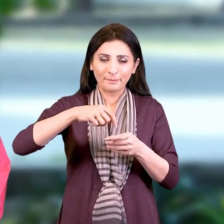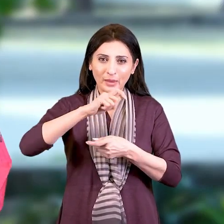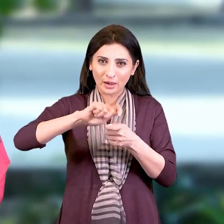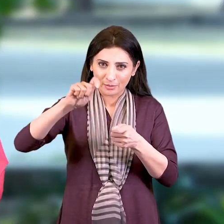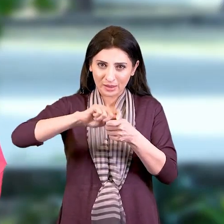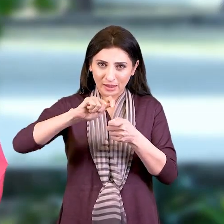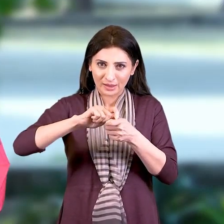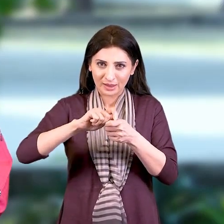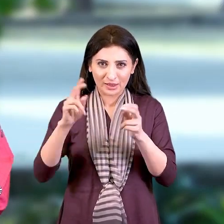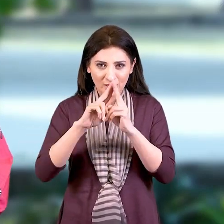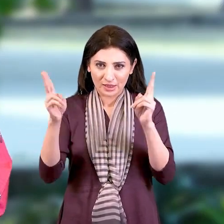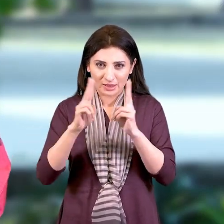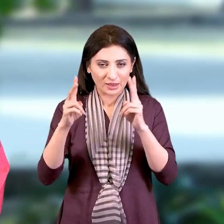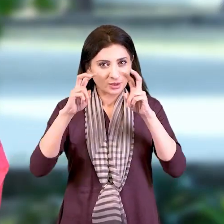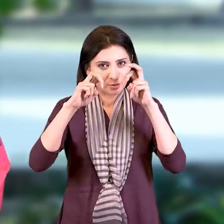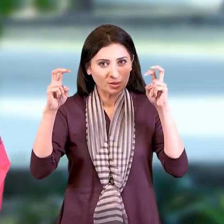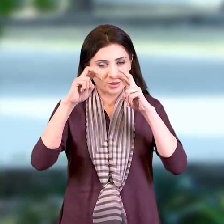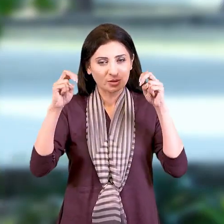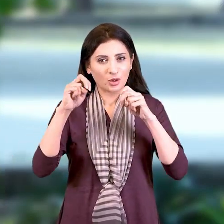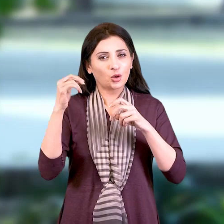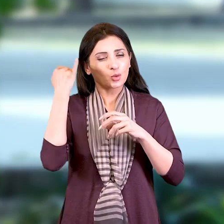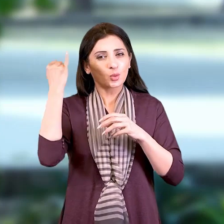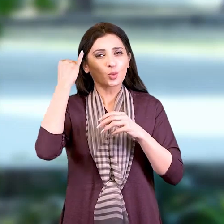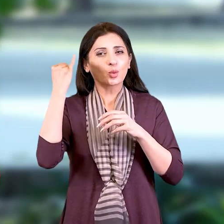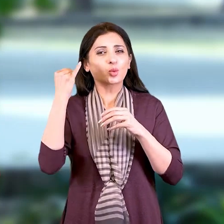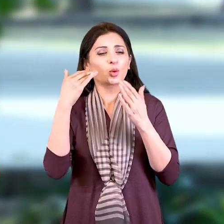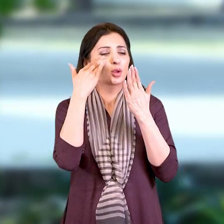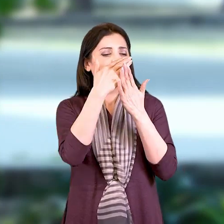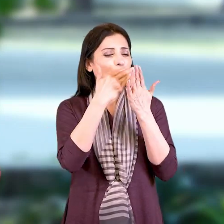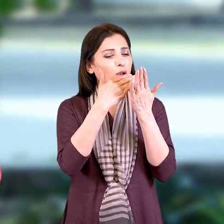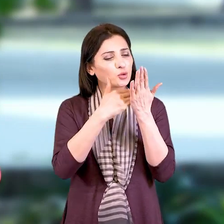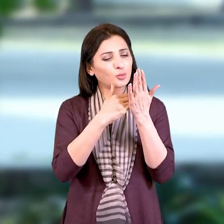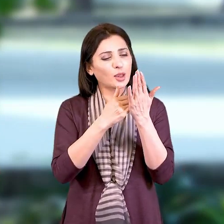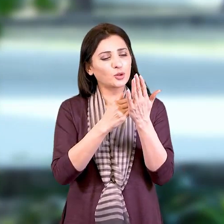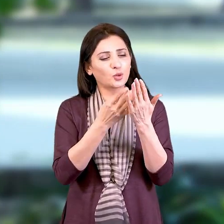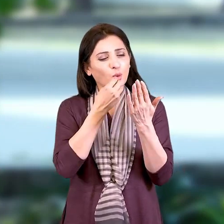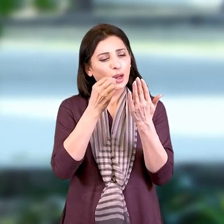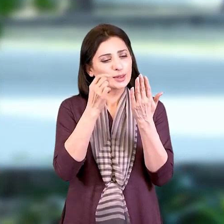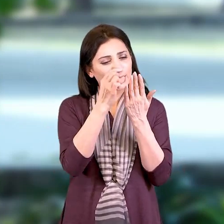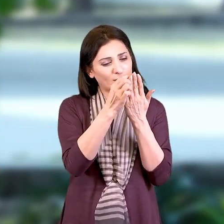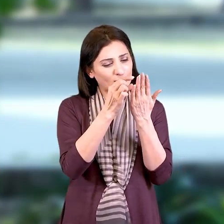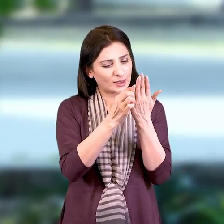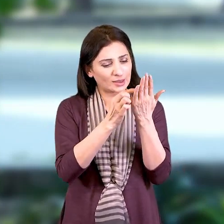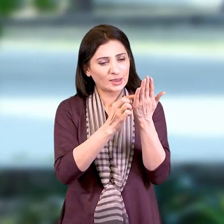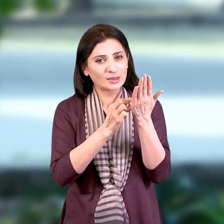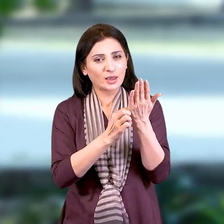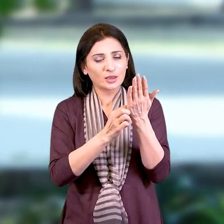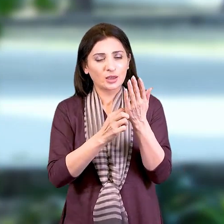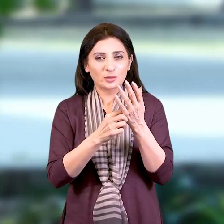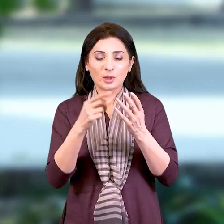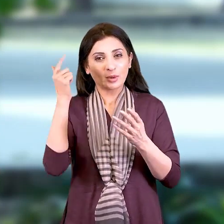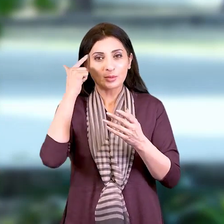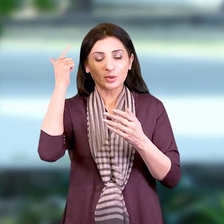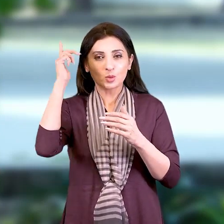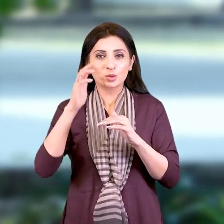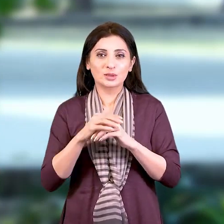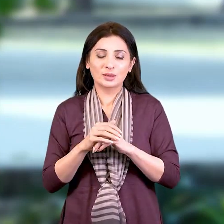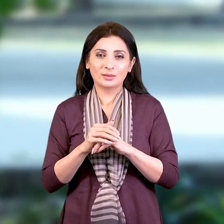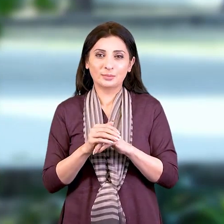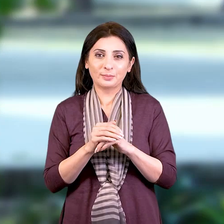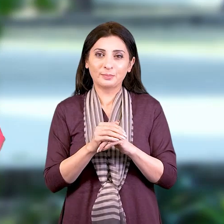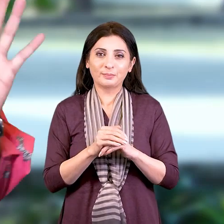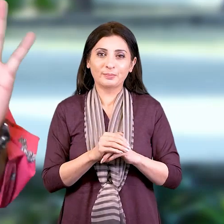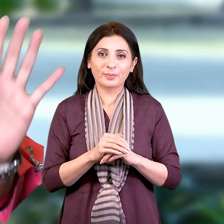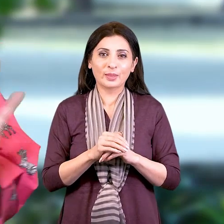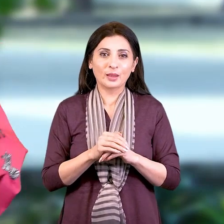our menu, we did a lot of trial and error. We had family who was our guinea pig, जिनको हम खिला के पिज़्ज़ा एक टाइम पे आ